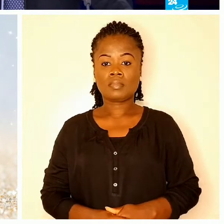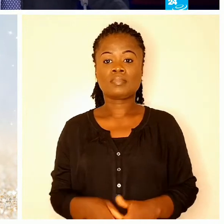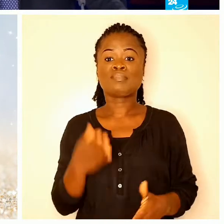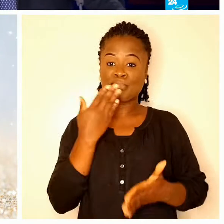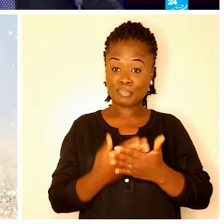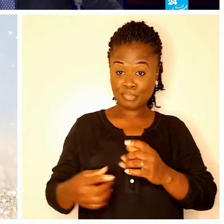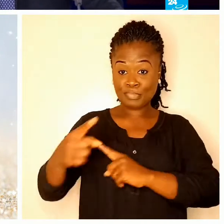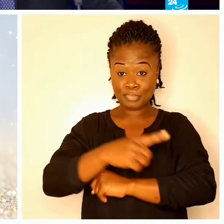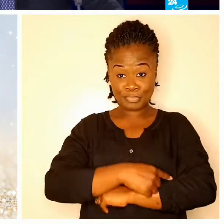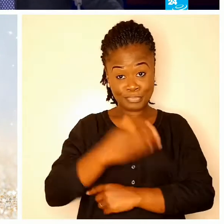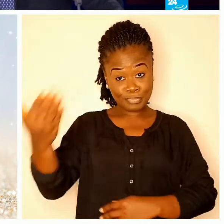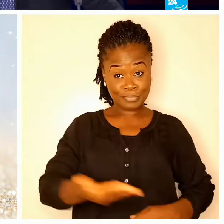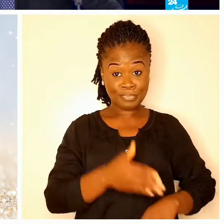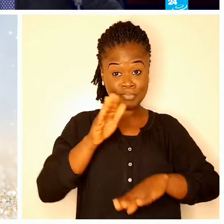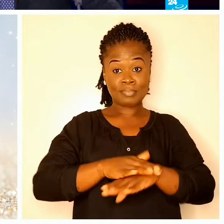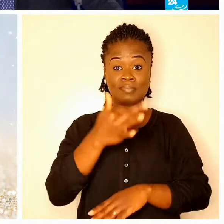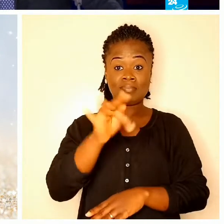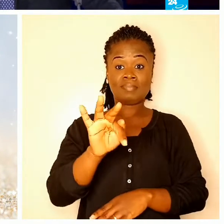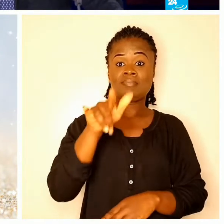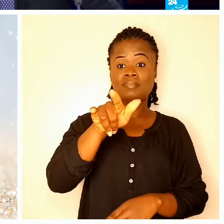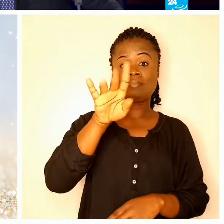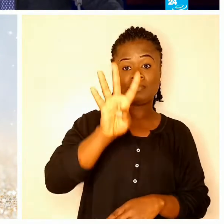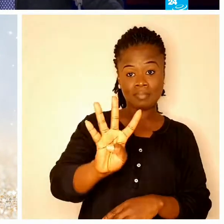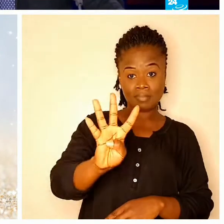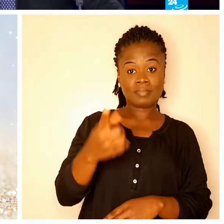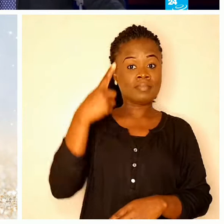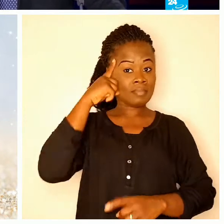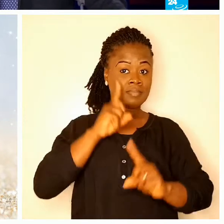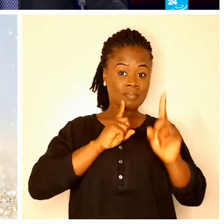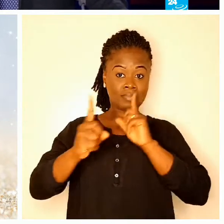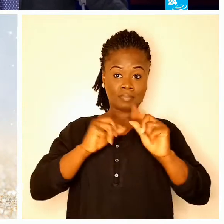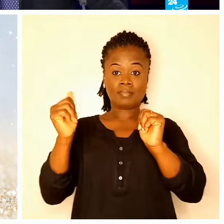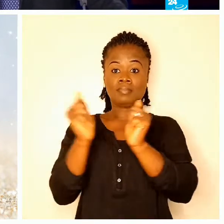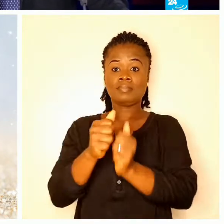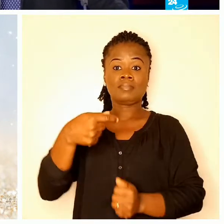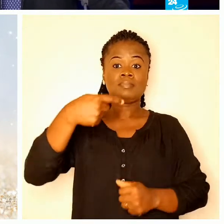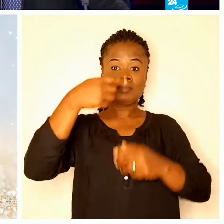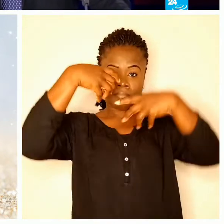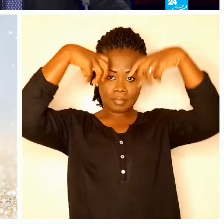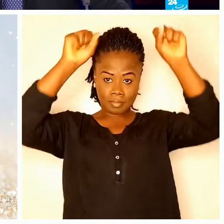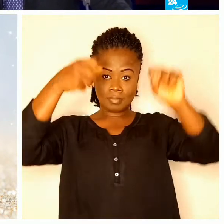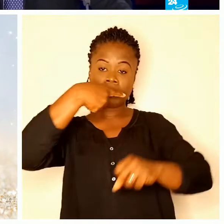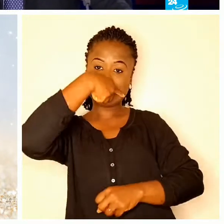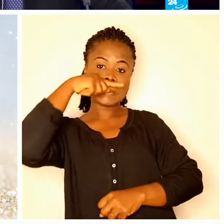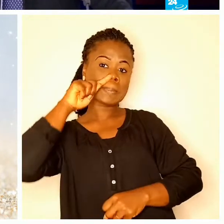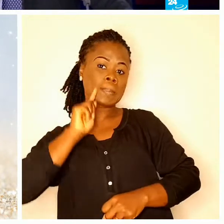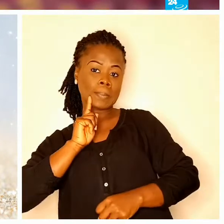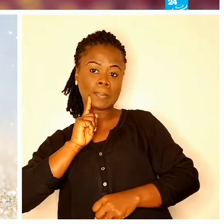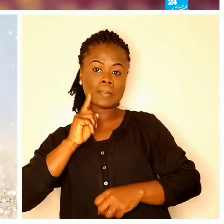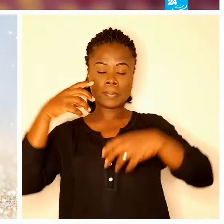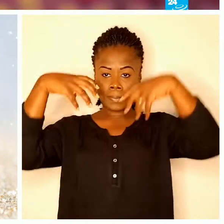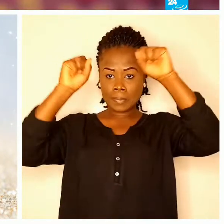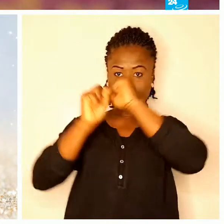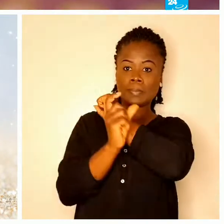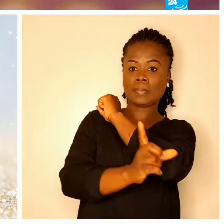Bonjour et bienvenue sur France 24 et sur Radio France Internationale pour une interview exclusive avec le président de la République du Sénégal,